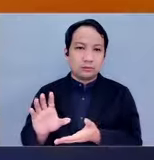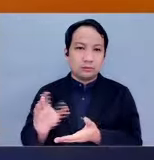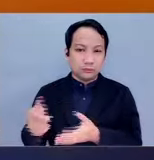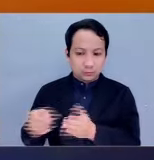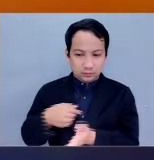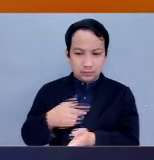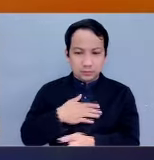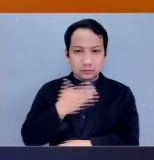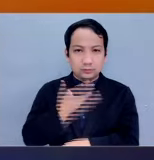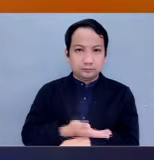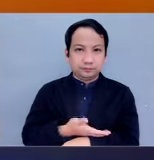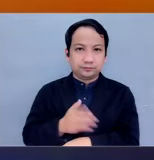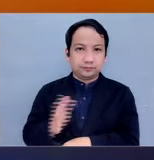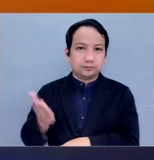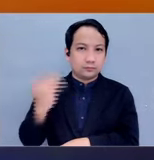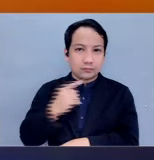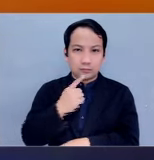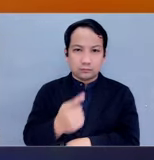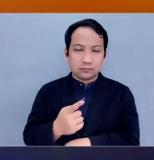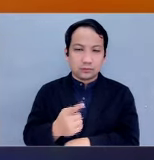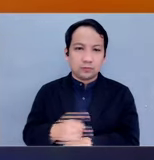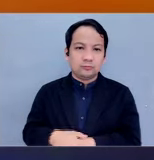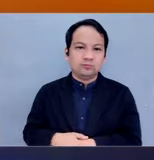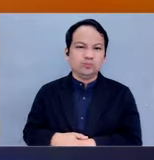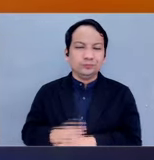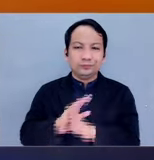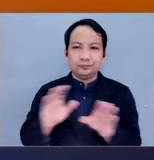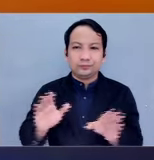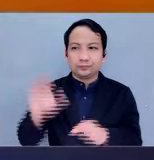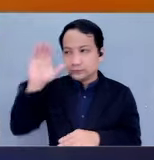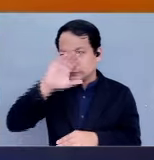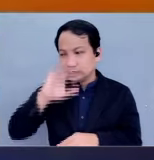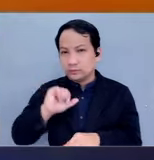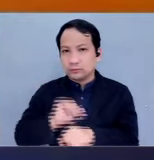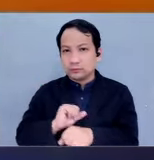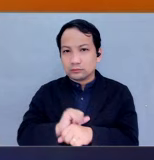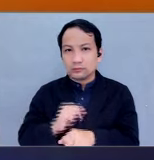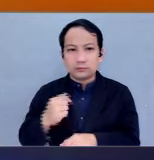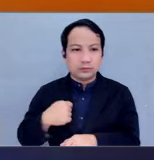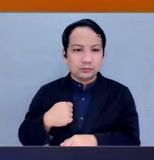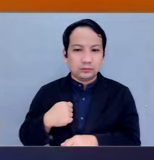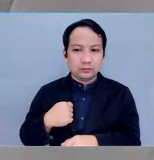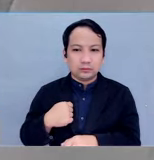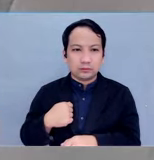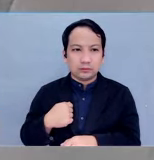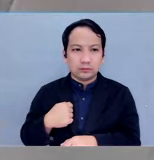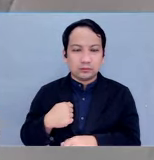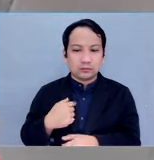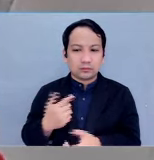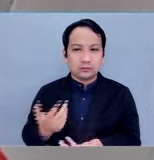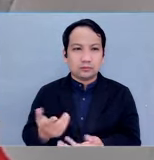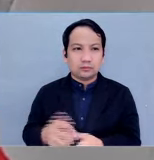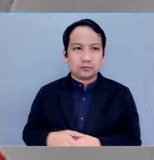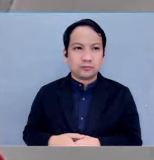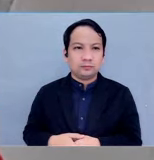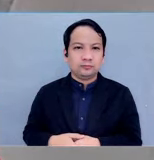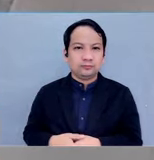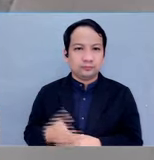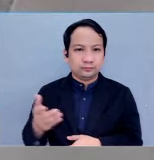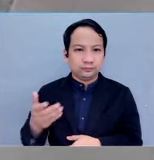kahit minsan. Wala siyang utang doon. Naghahanap buhay siya sa kutsong kita niya. May konti naman din